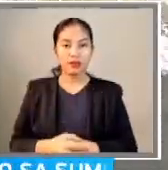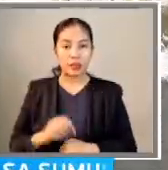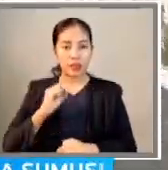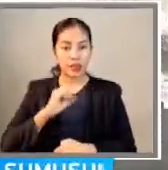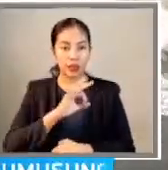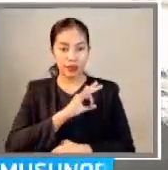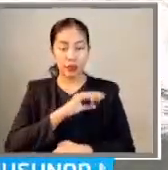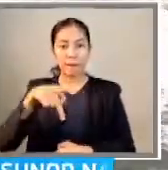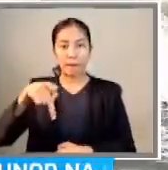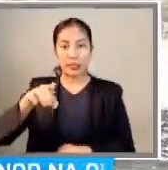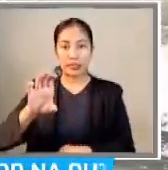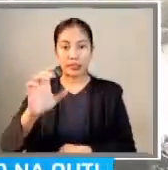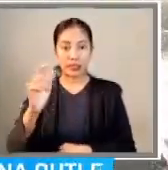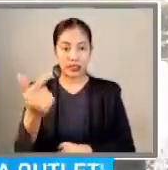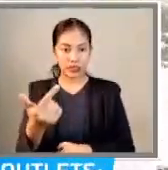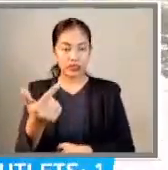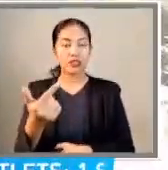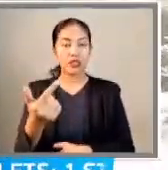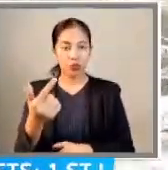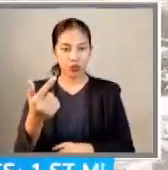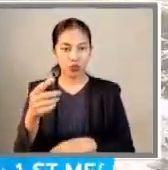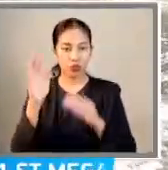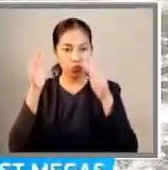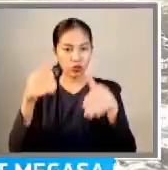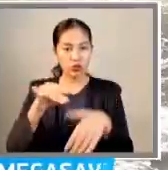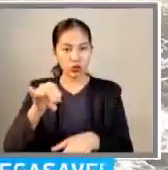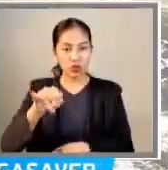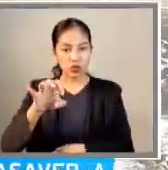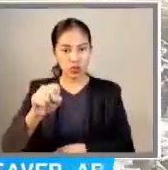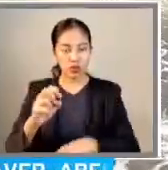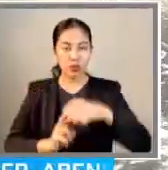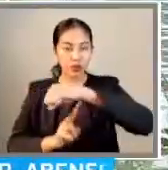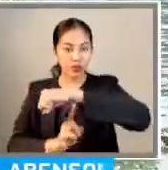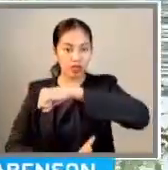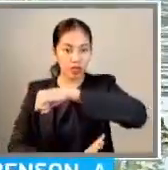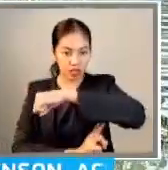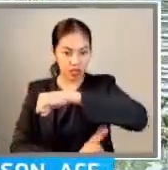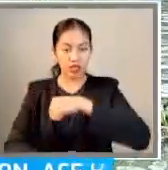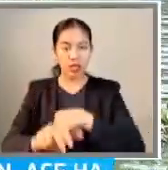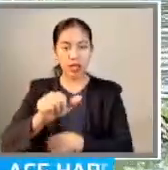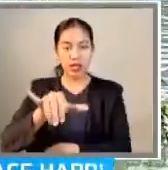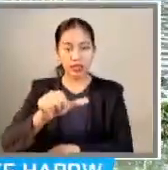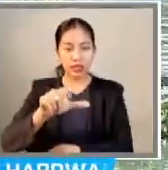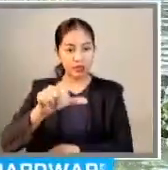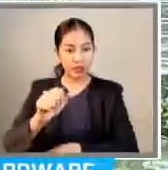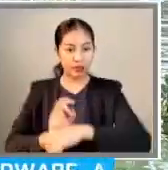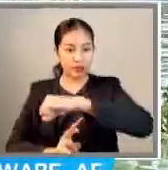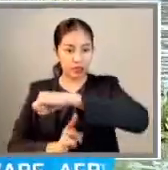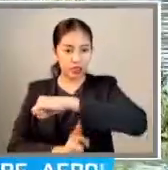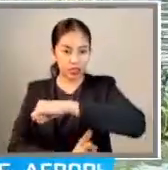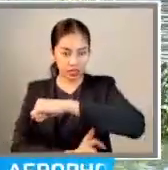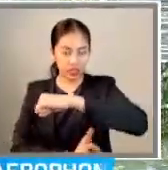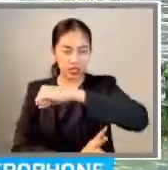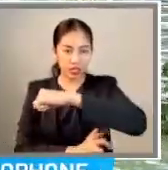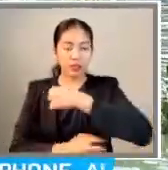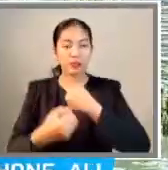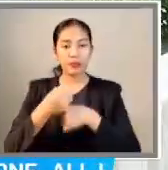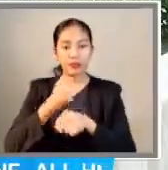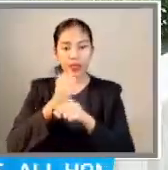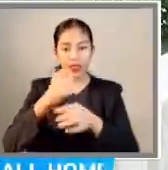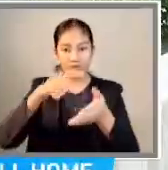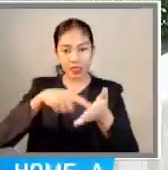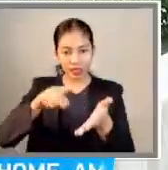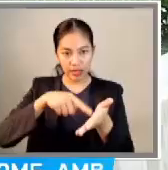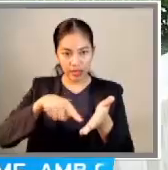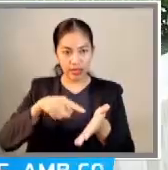Jones, MacArthur, Quezon at ang Ayala Bridge. Magsasagawa rin sila ng safety and maritime security operations sa Pasig